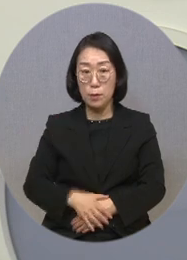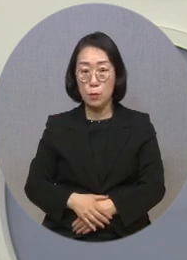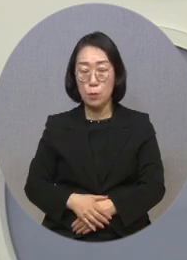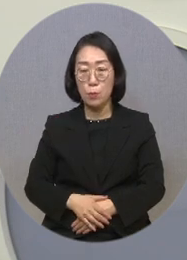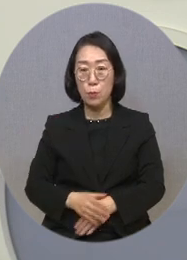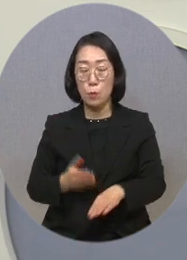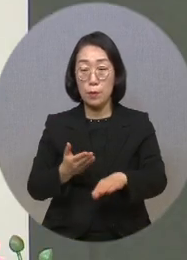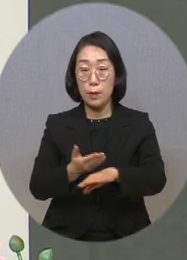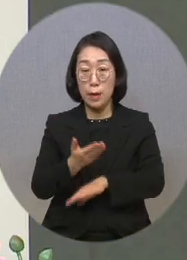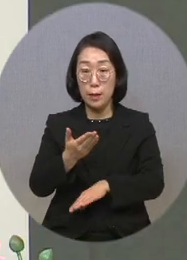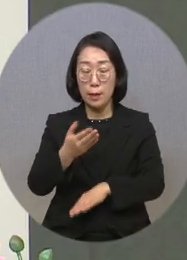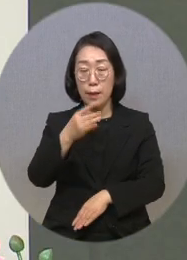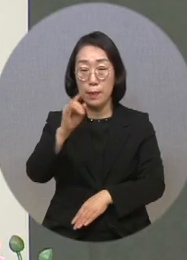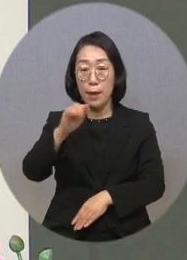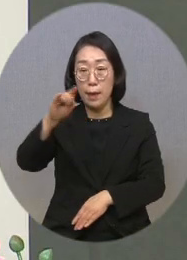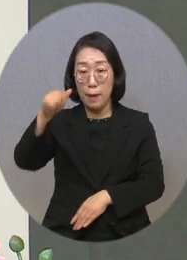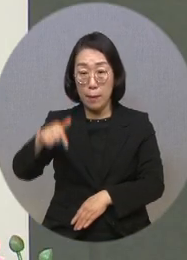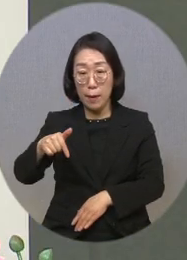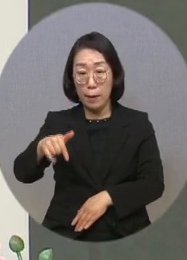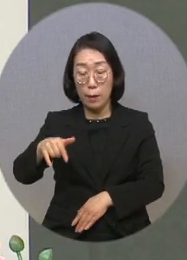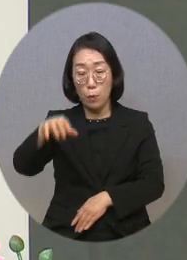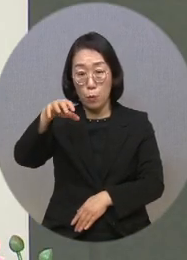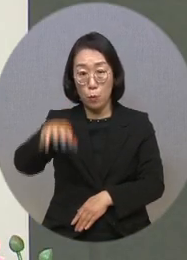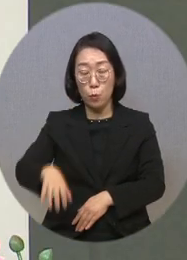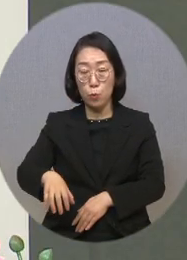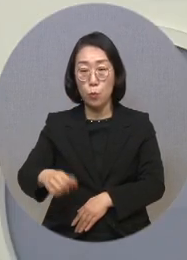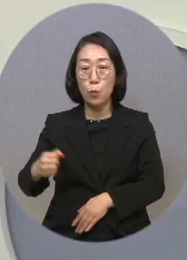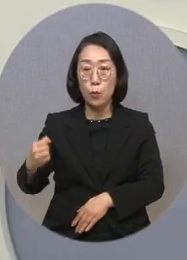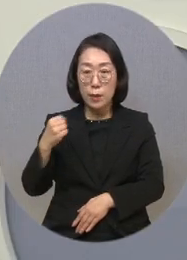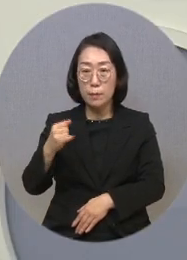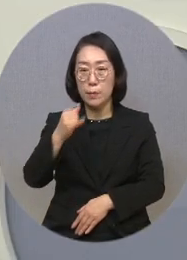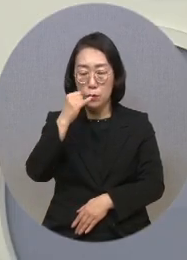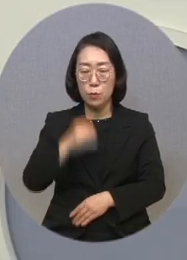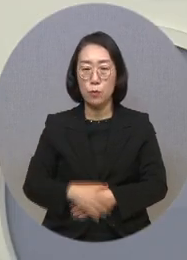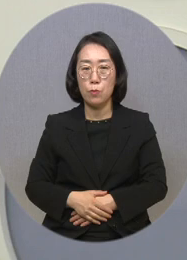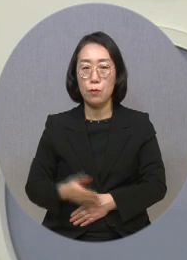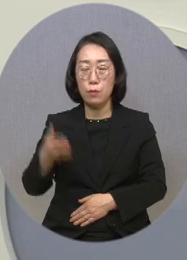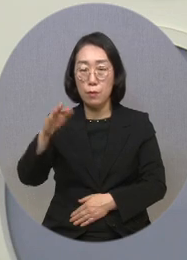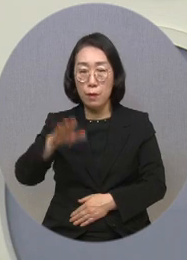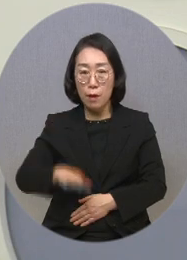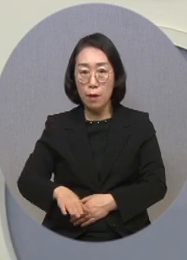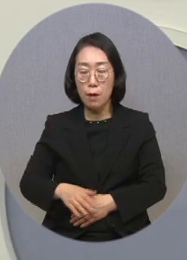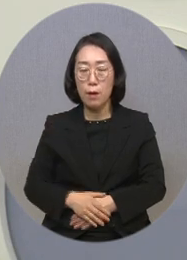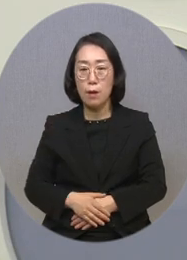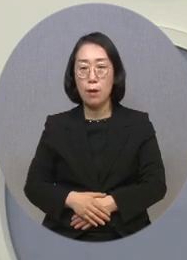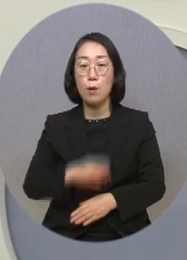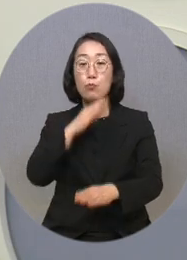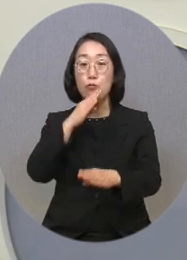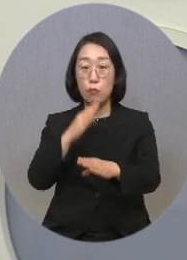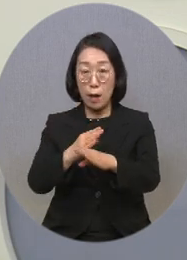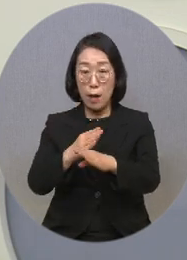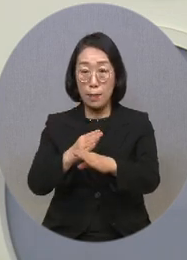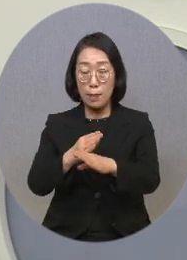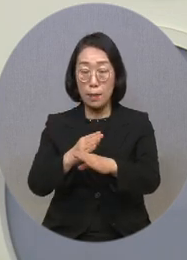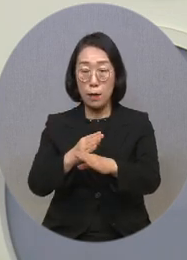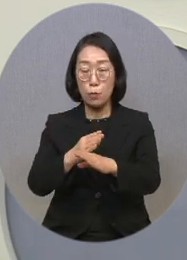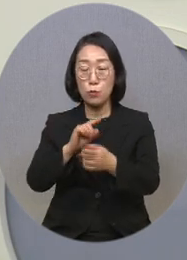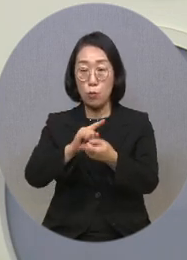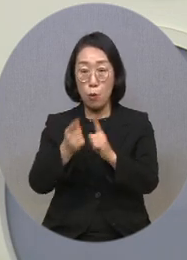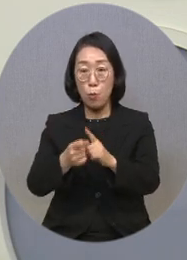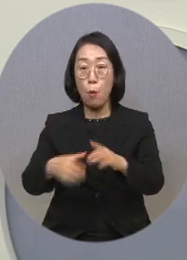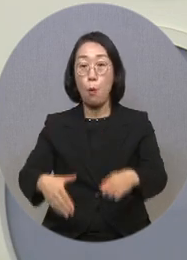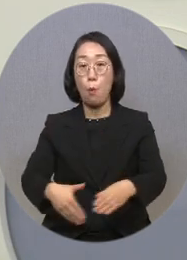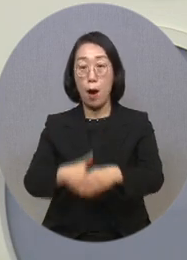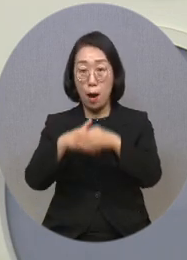저 태백산에도 그러한 큰 기운을 했어요. 네. 근데 이제 우리나라 남북 간의 어떤 화해를 하고 평화를 해야